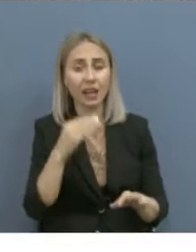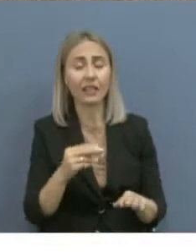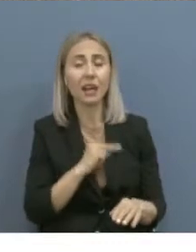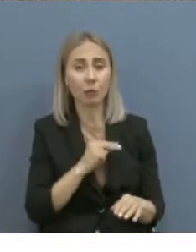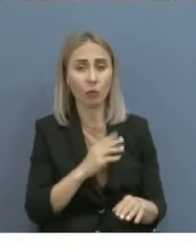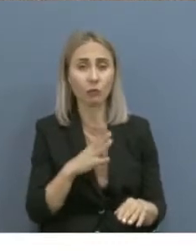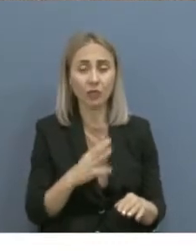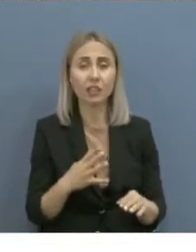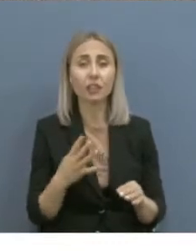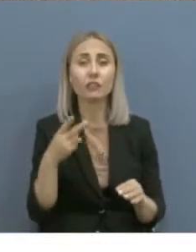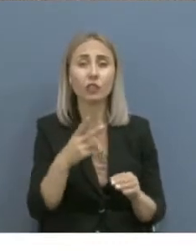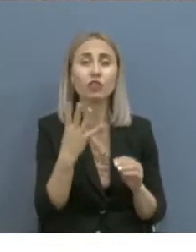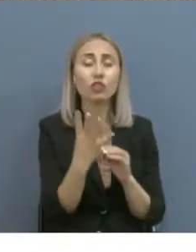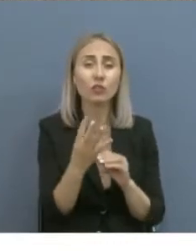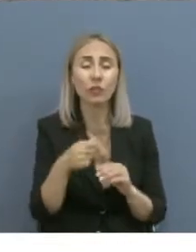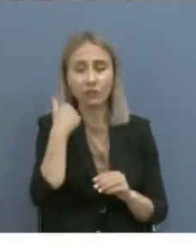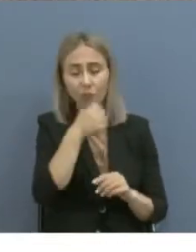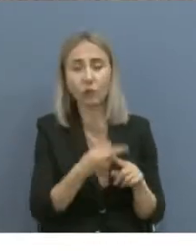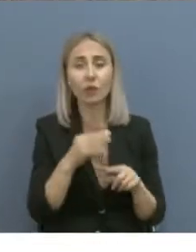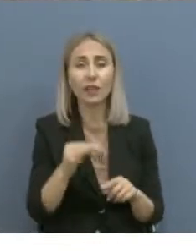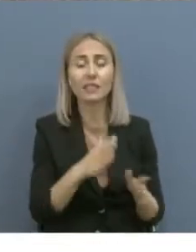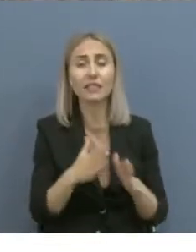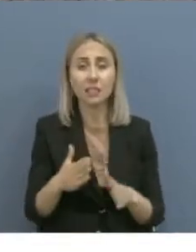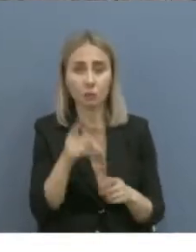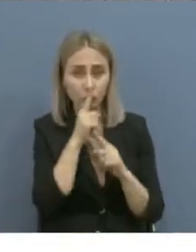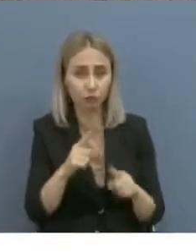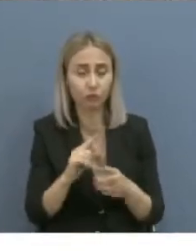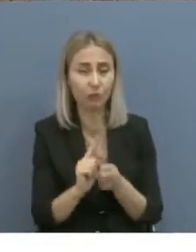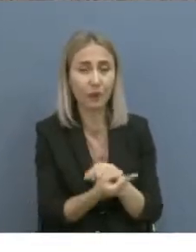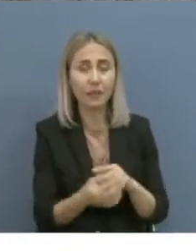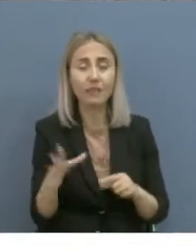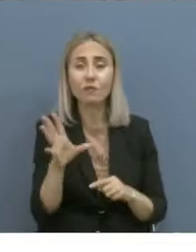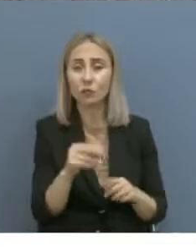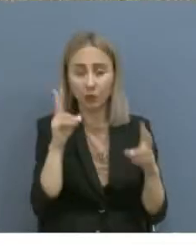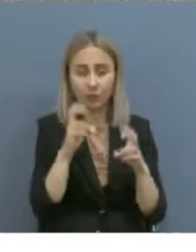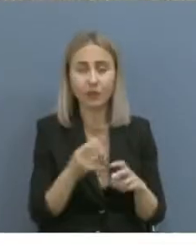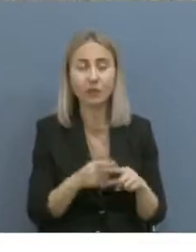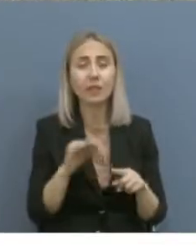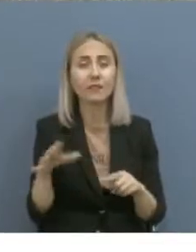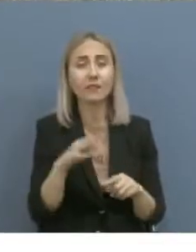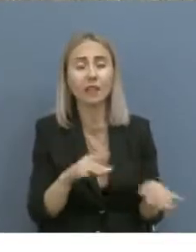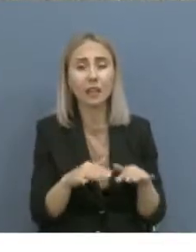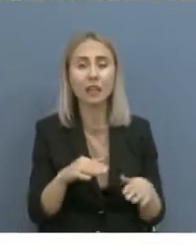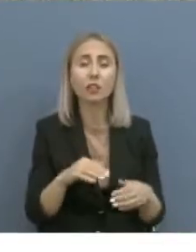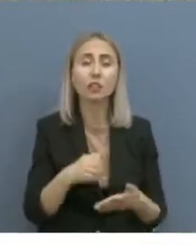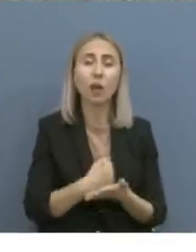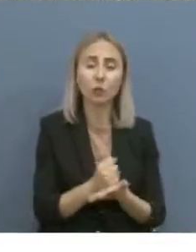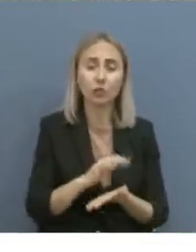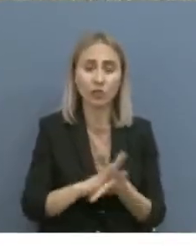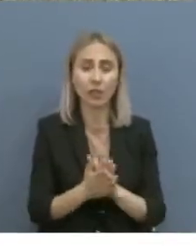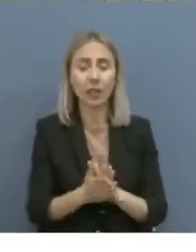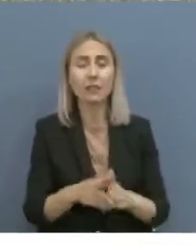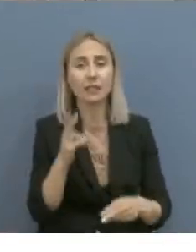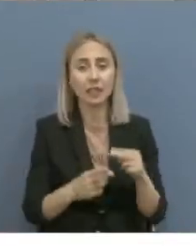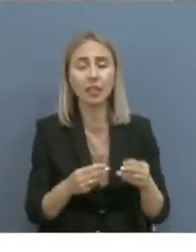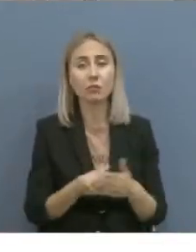Жалпы өсімдік шаруашылығын міндетті сақтандыру жүйесі елімізде 2004 жылдан бері жұмыс істеді. Бүгінде оның жаңа жетілдірілген жүйесі іске